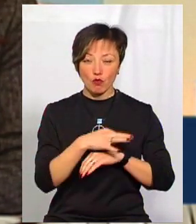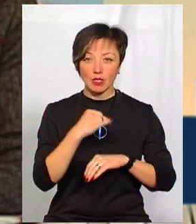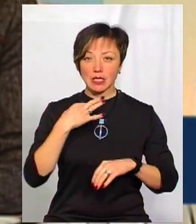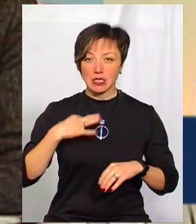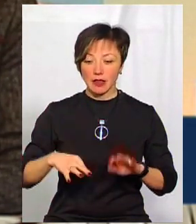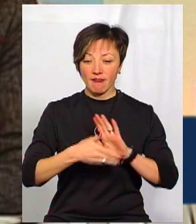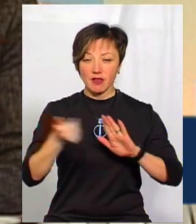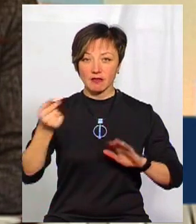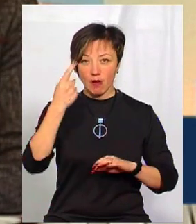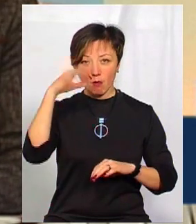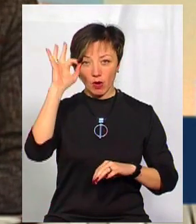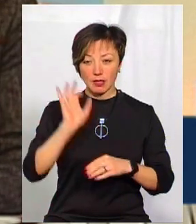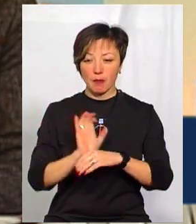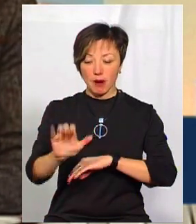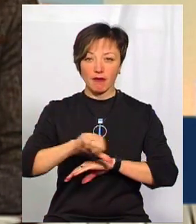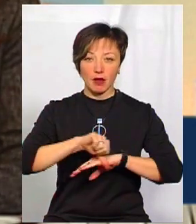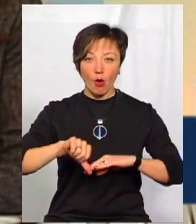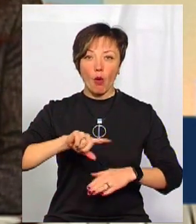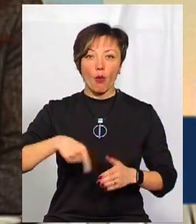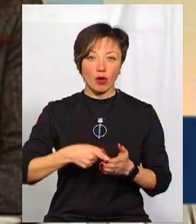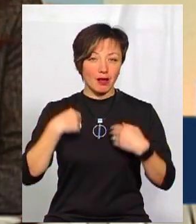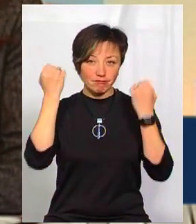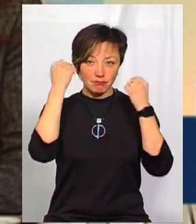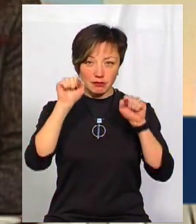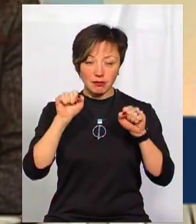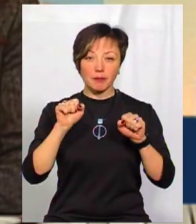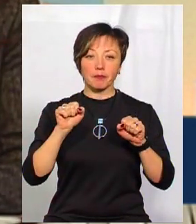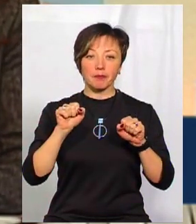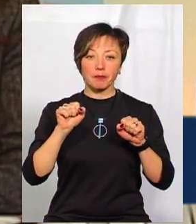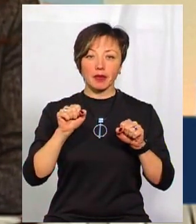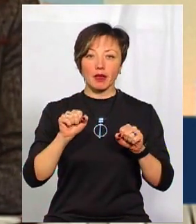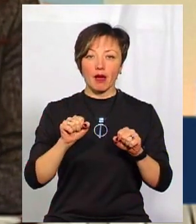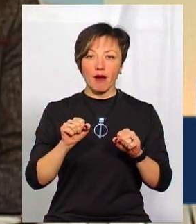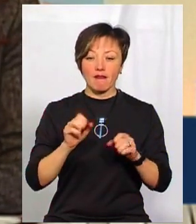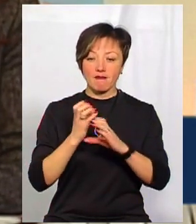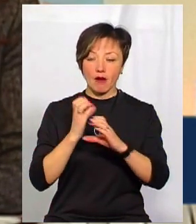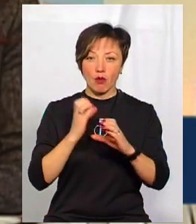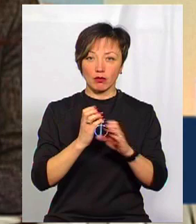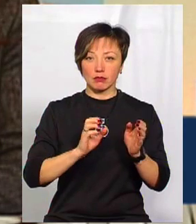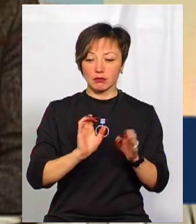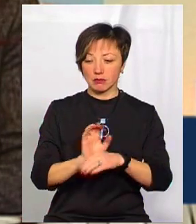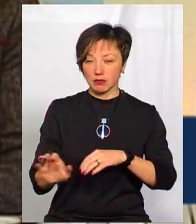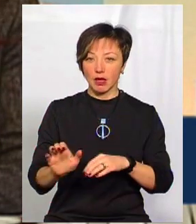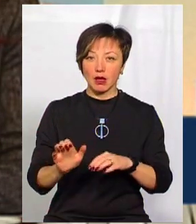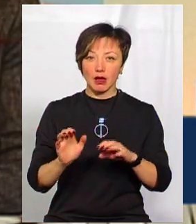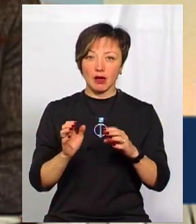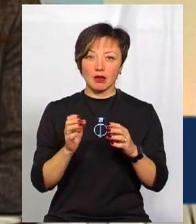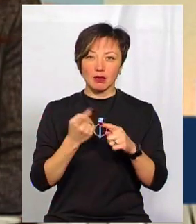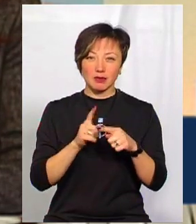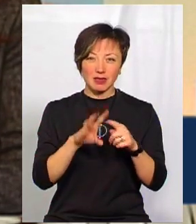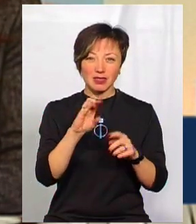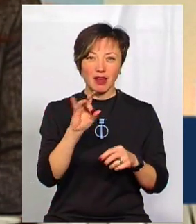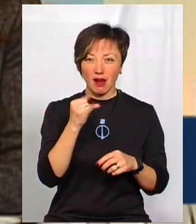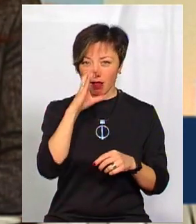вызвали в полицию и отправили к границе. В городе, название которого я не помню, нас выгрузили из вагона и поместили в большом сарае, где уже